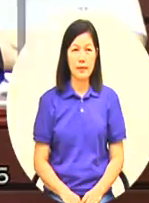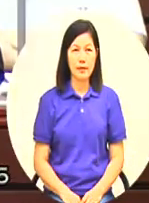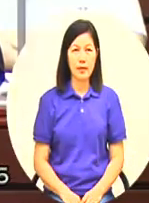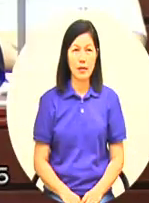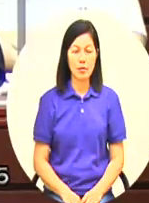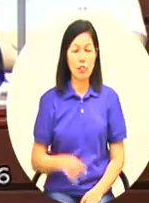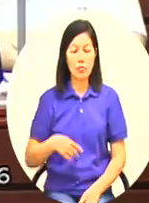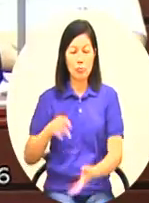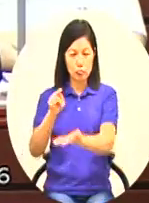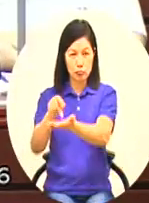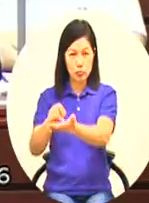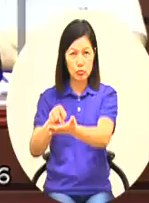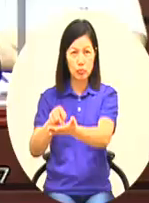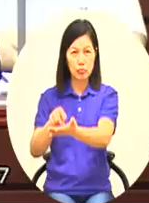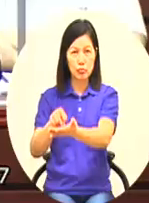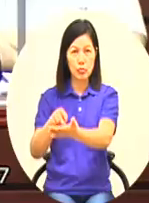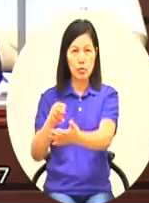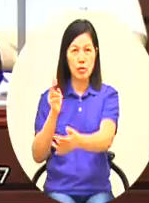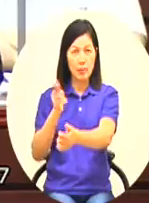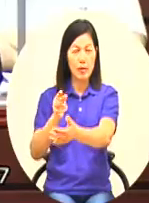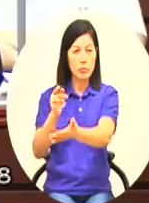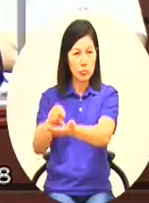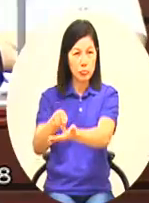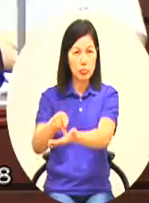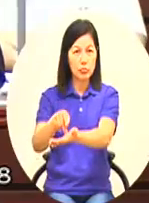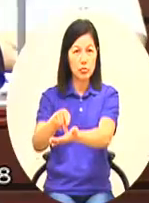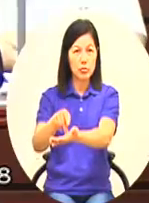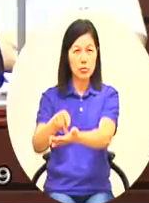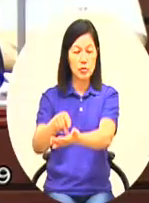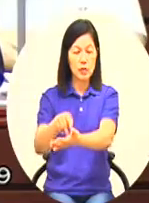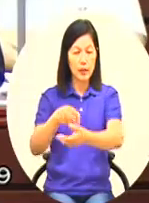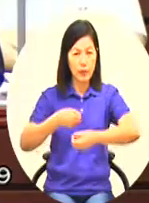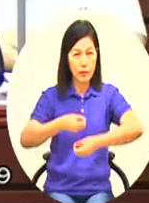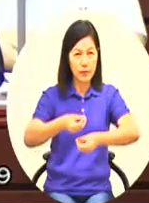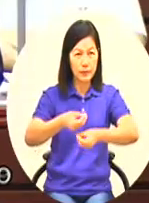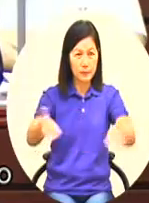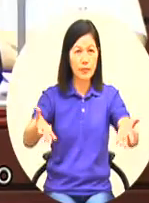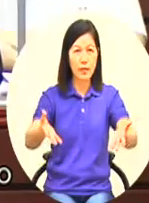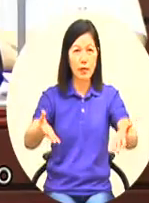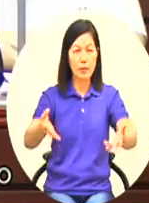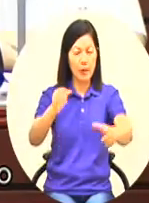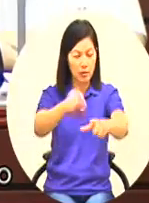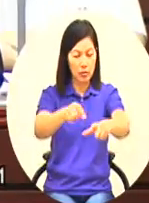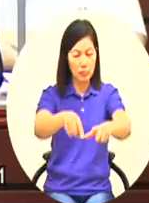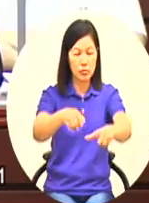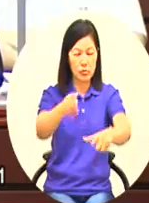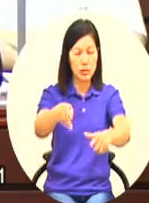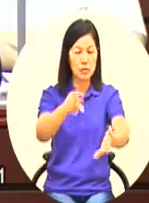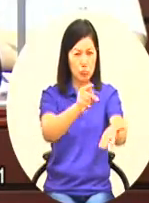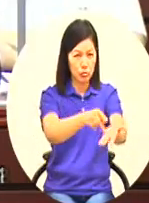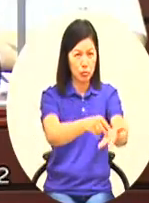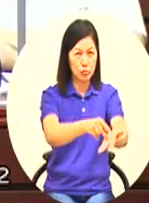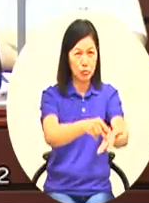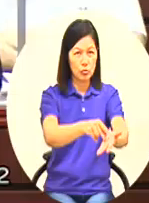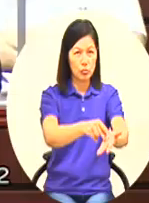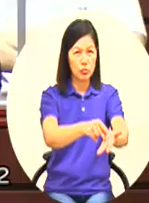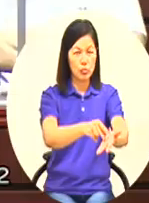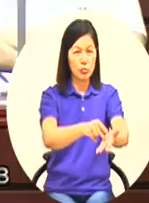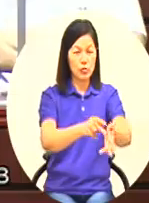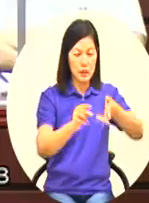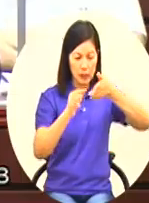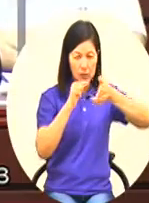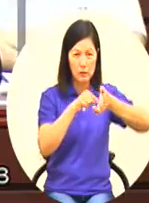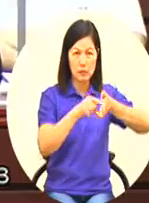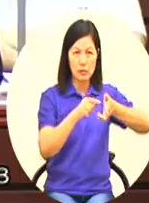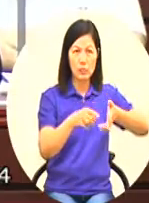用租赁的，那租赁呢就是花包给一个厂商来做租赁，那租赁是按照他的妥善率来给